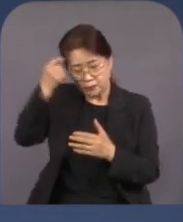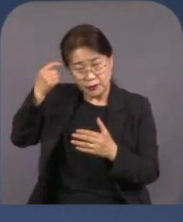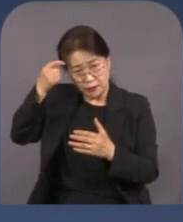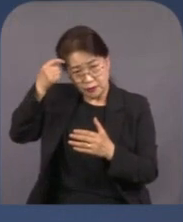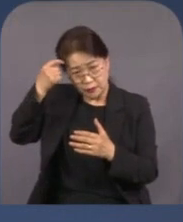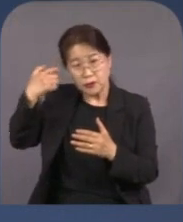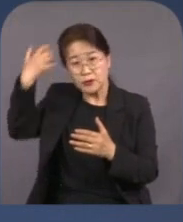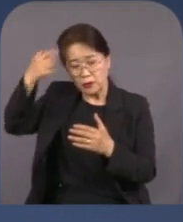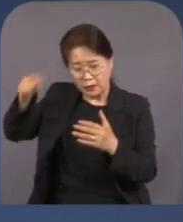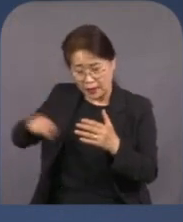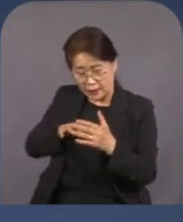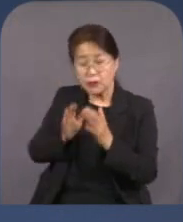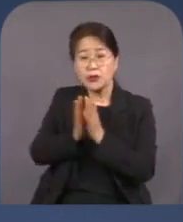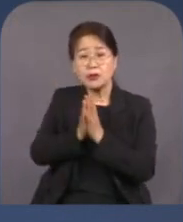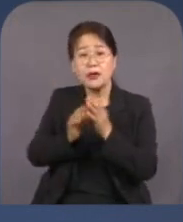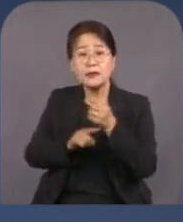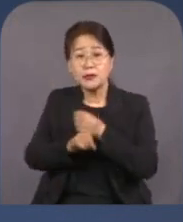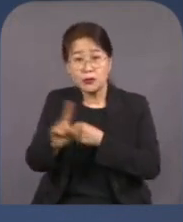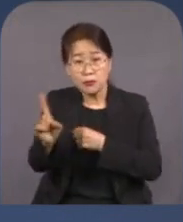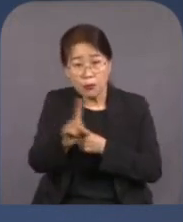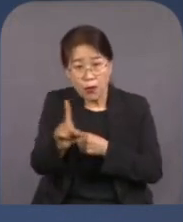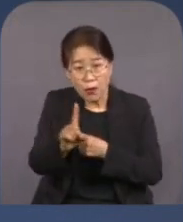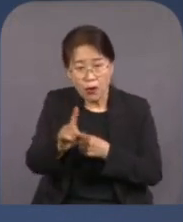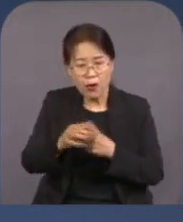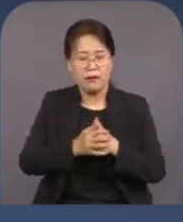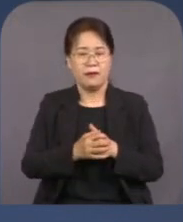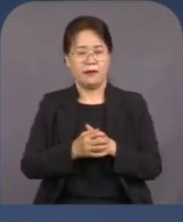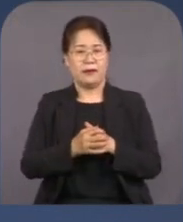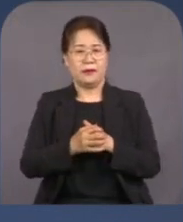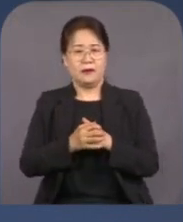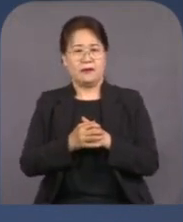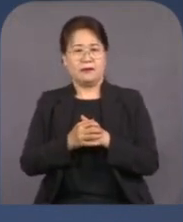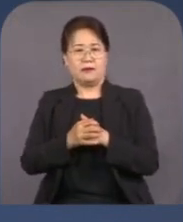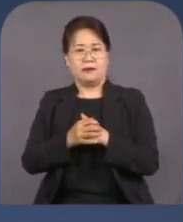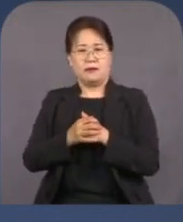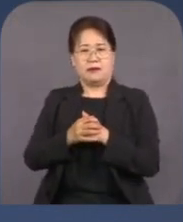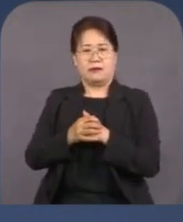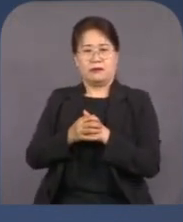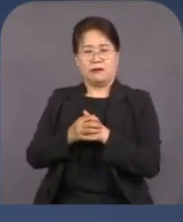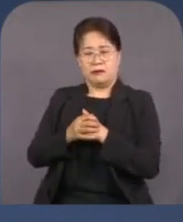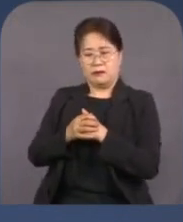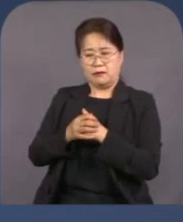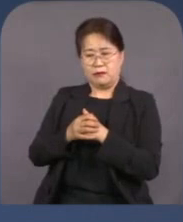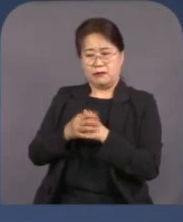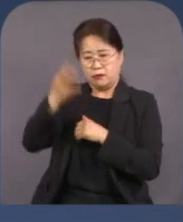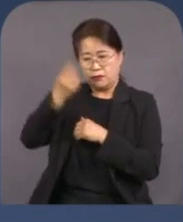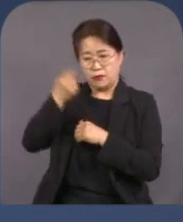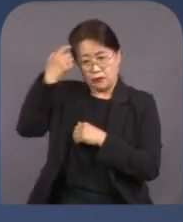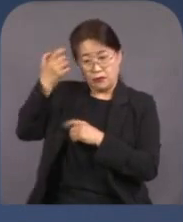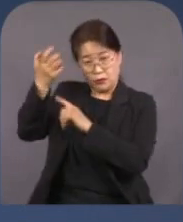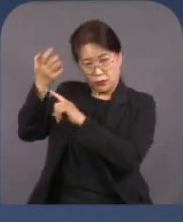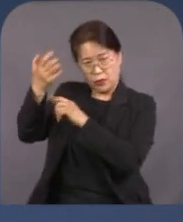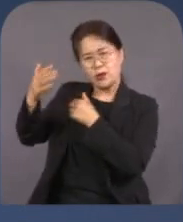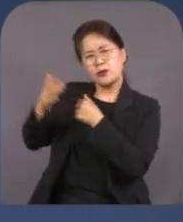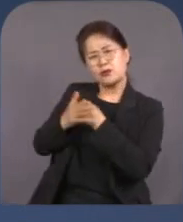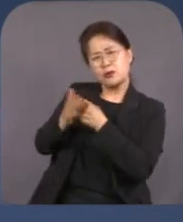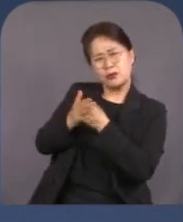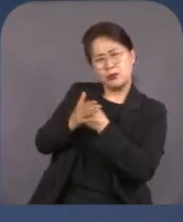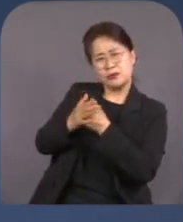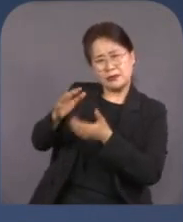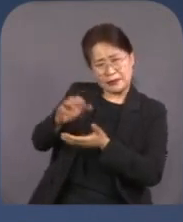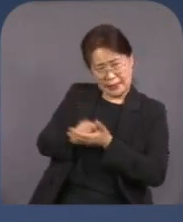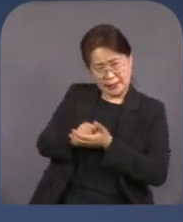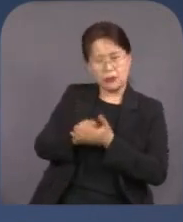뭘까요 성령 안에서 기도한다라고 하는 것은요 성령의 도우심을 받아서 기도하는 것을